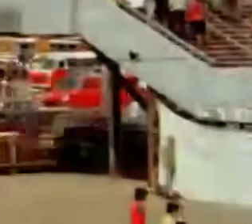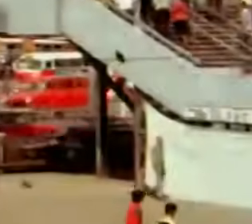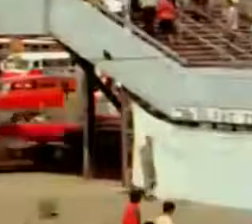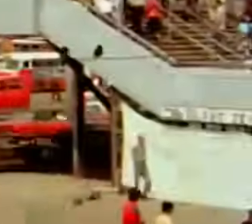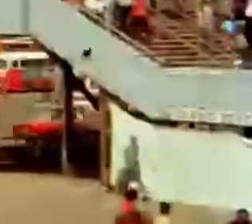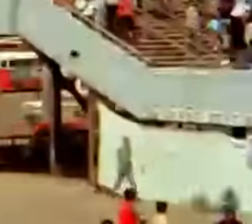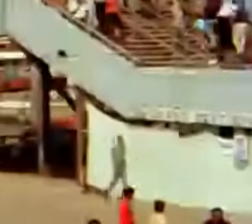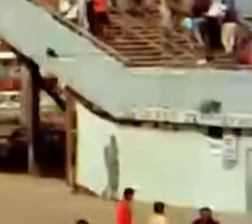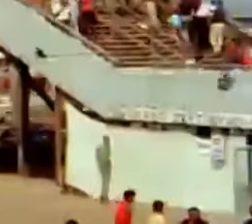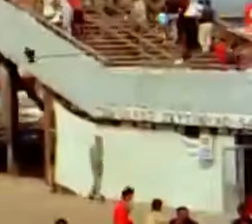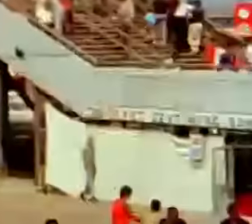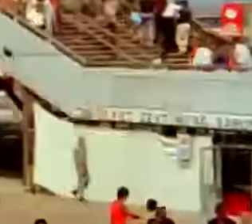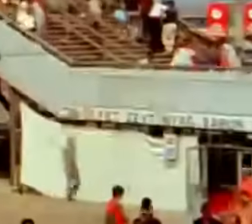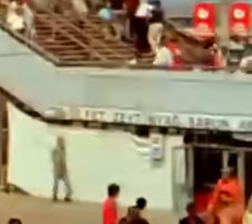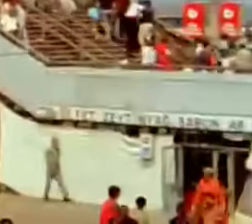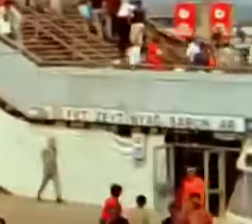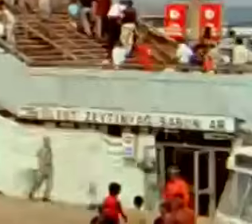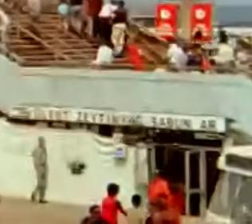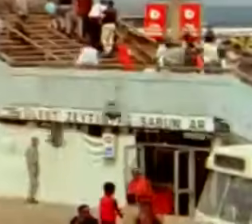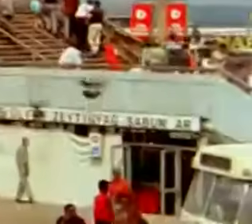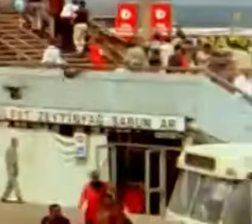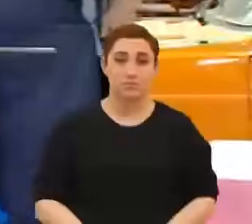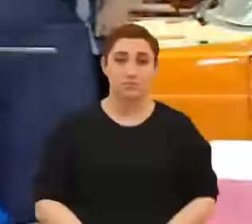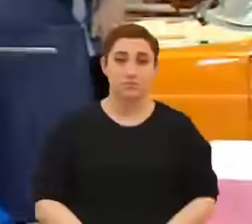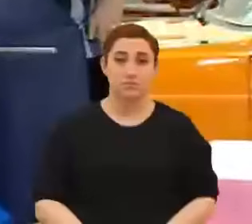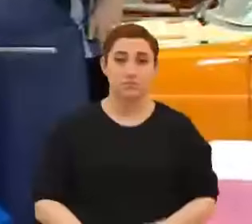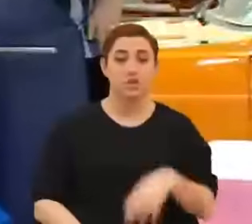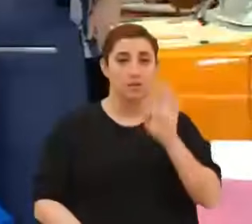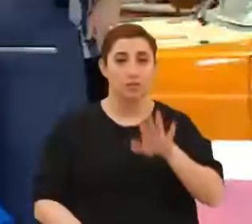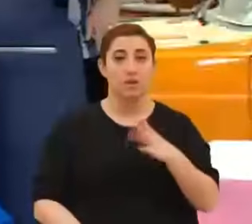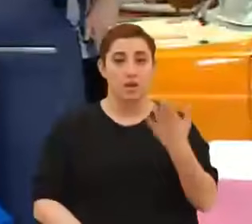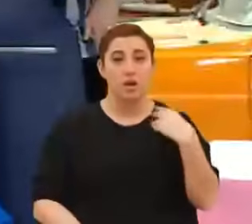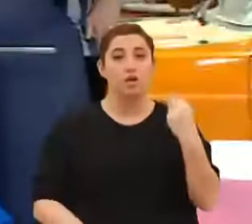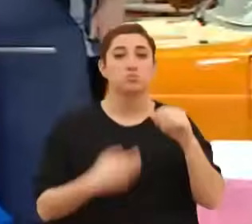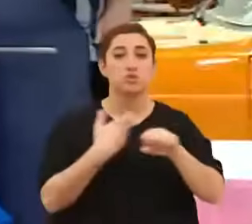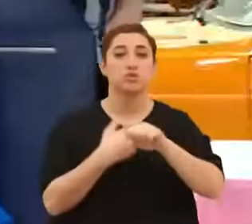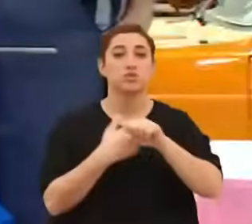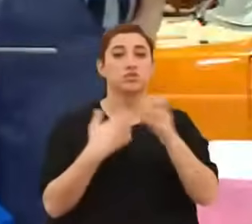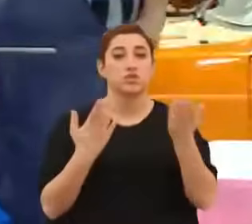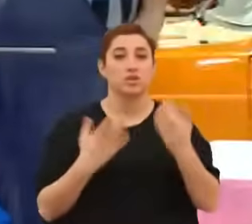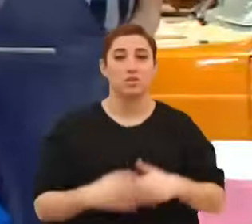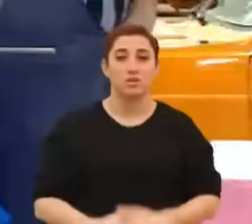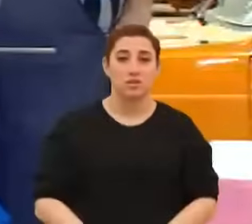İstanbul yeni bir güne uyandı. Koç meydanda çevrilmeye hazır. Ey maşallah be.